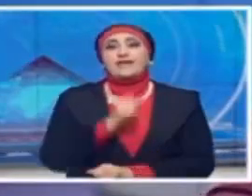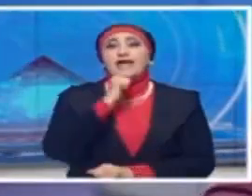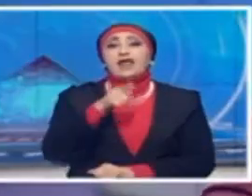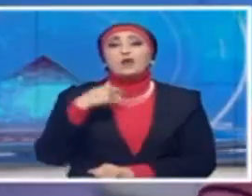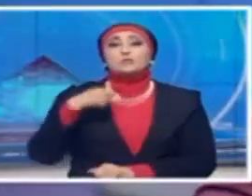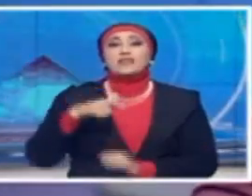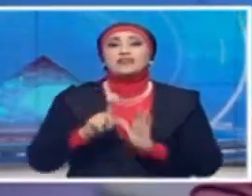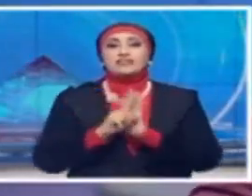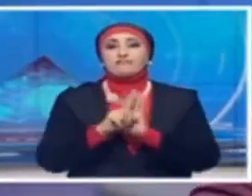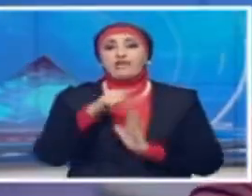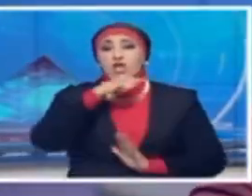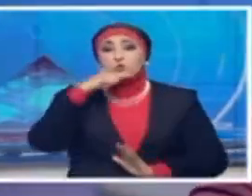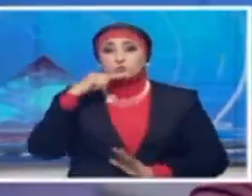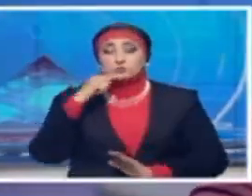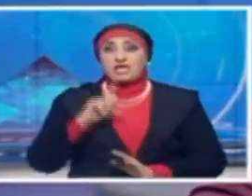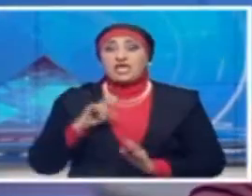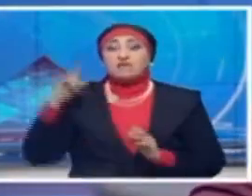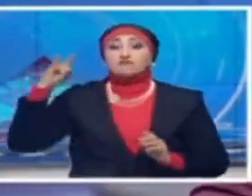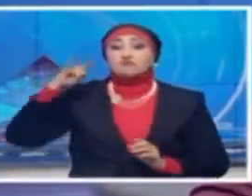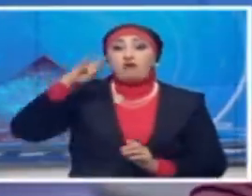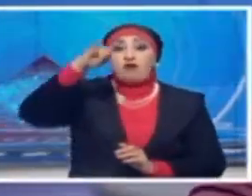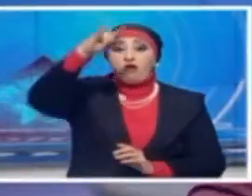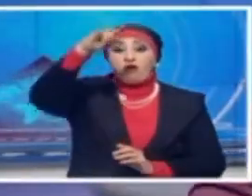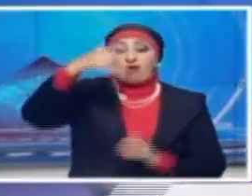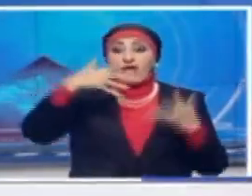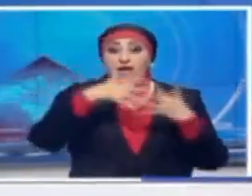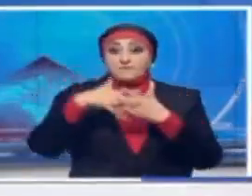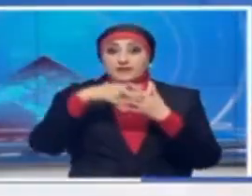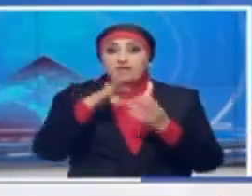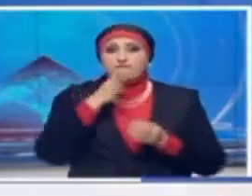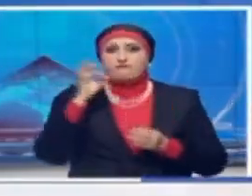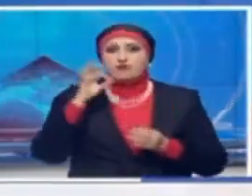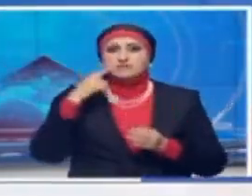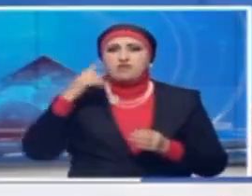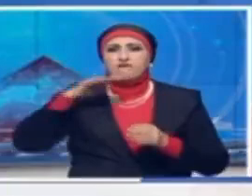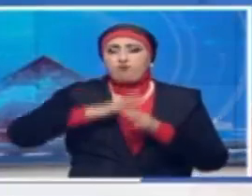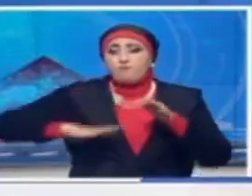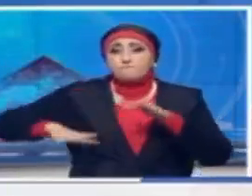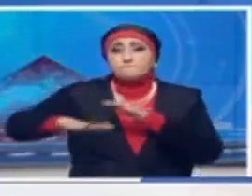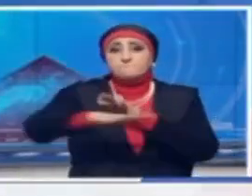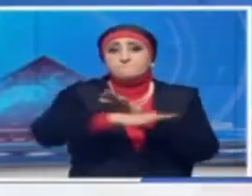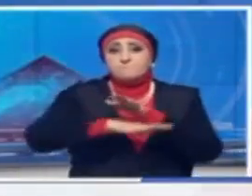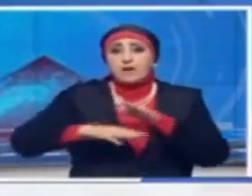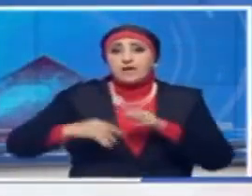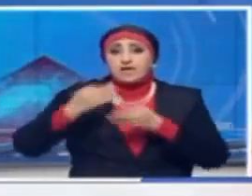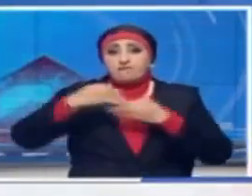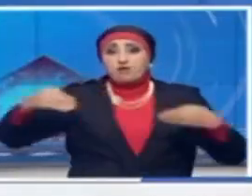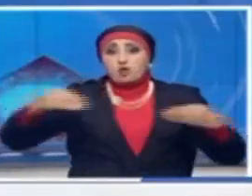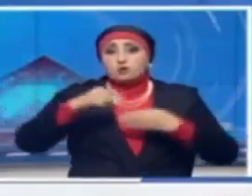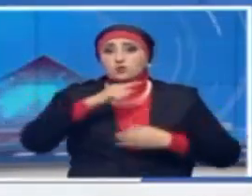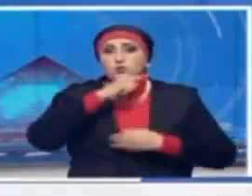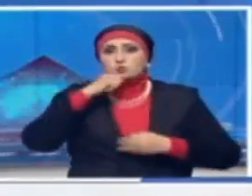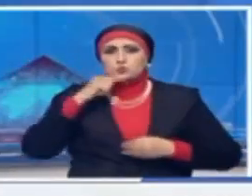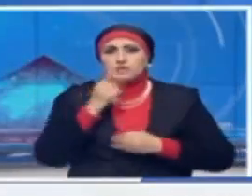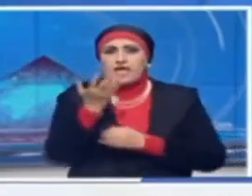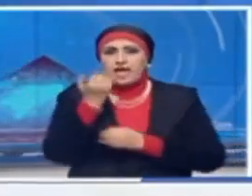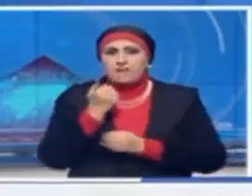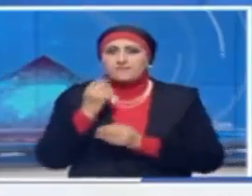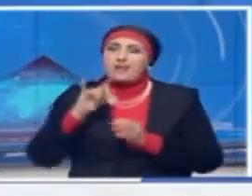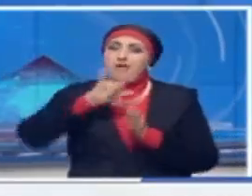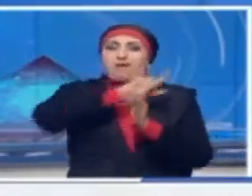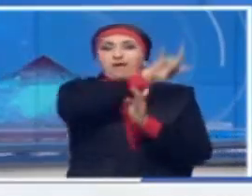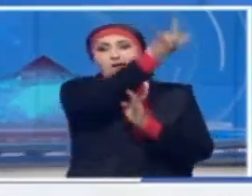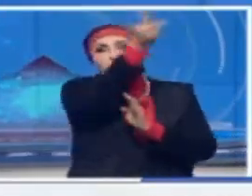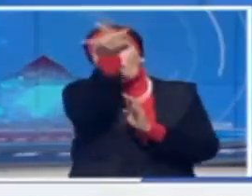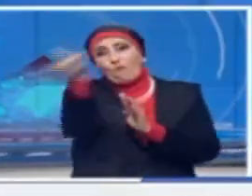أعلنت وزارة الدفاع الروسية اعتراض طائرات الأمريكية وفرنسية فوق المياه المحايدة باتجاه الحدود الروسية قبل تغيير